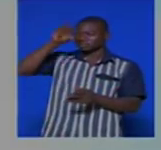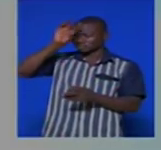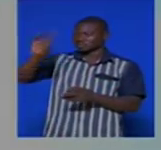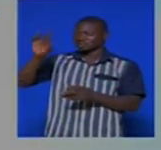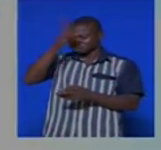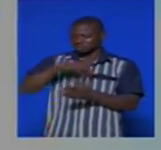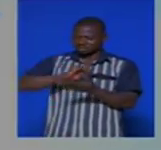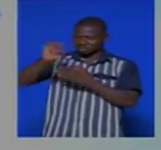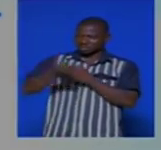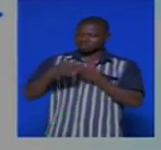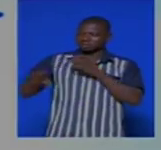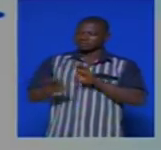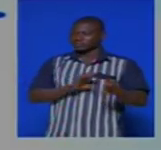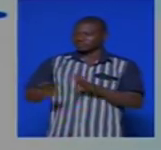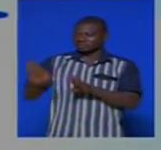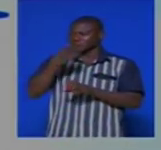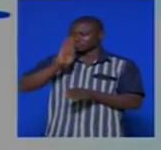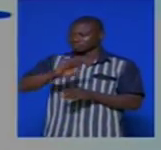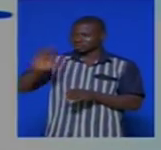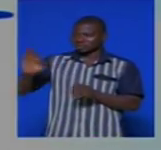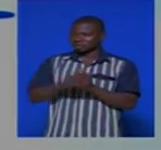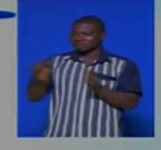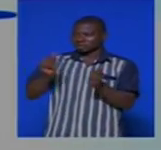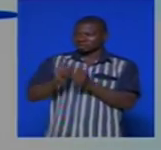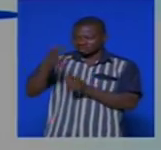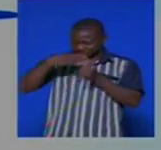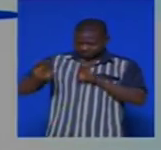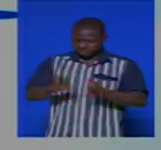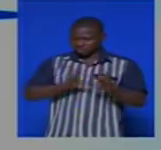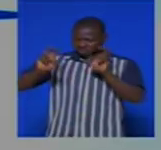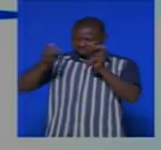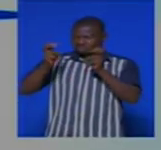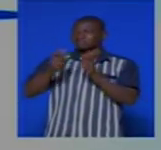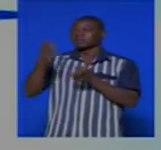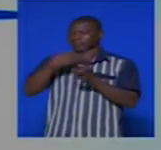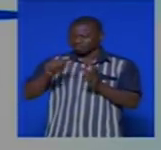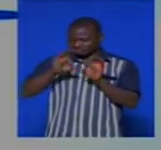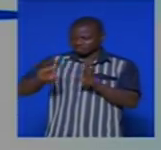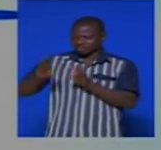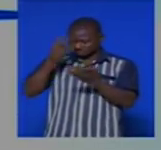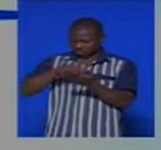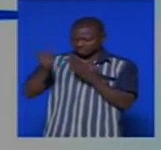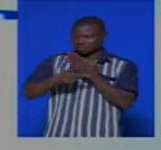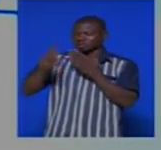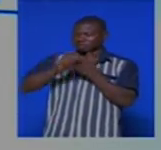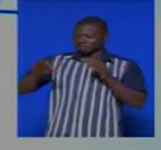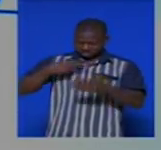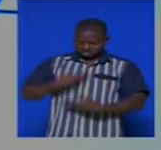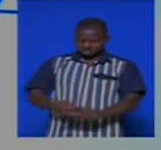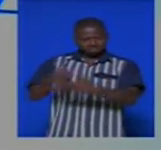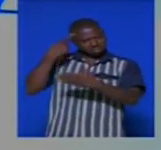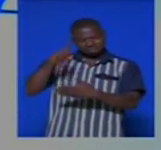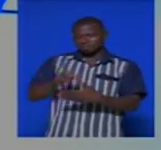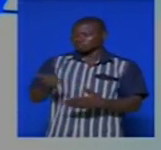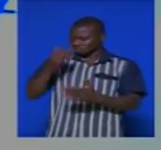du thème dividende démographique, faire de la planification familiale une réalité pour accélérer la transition